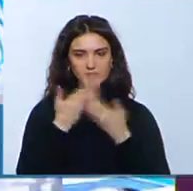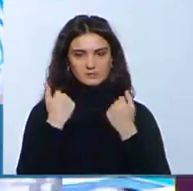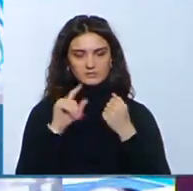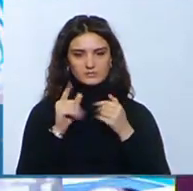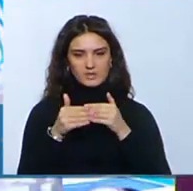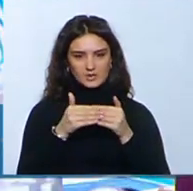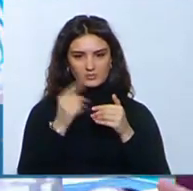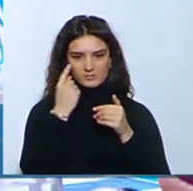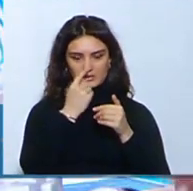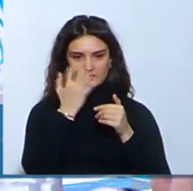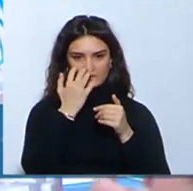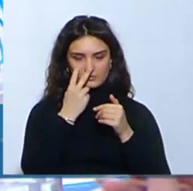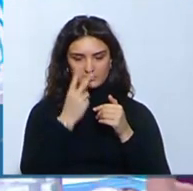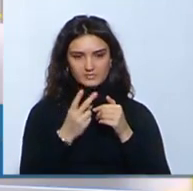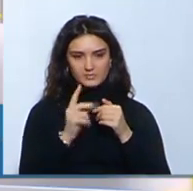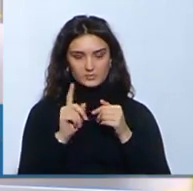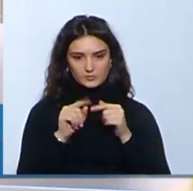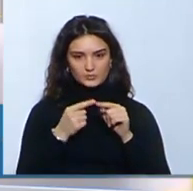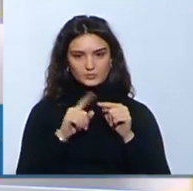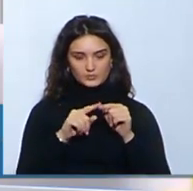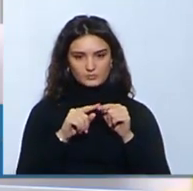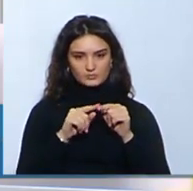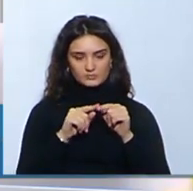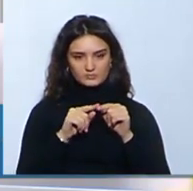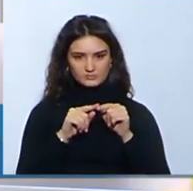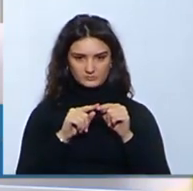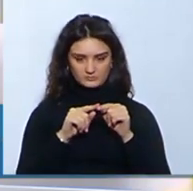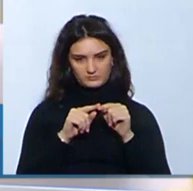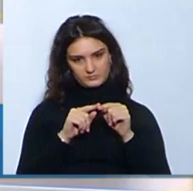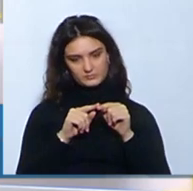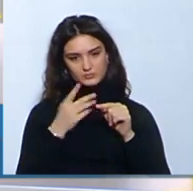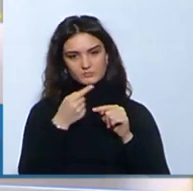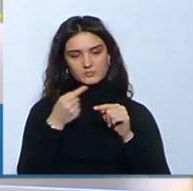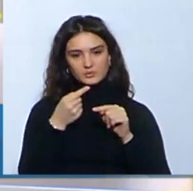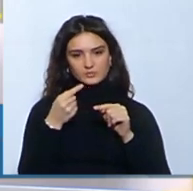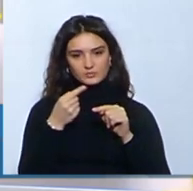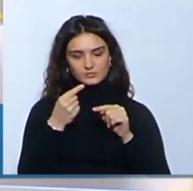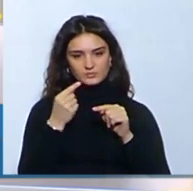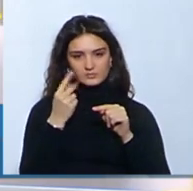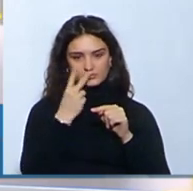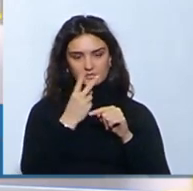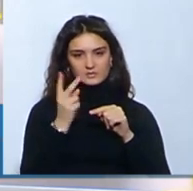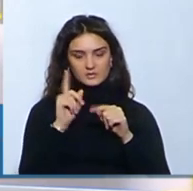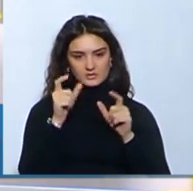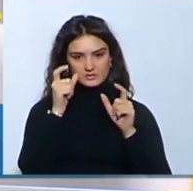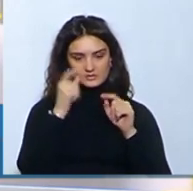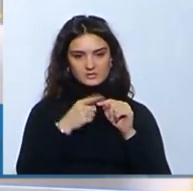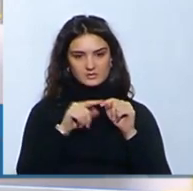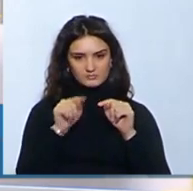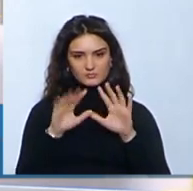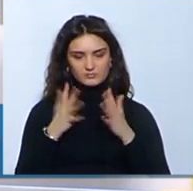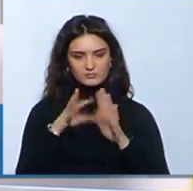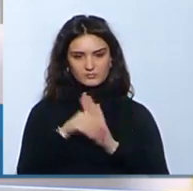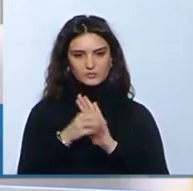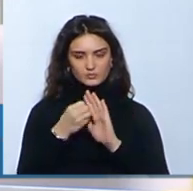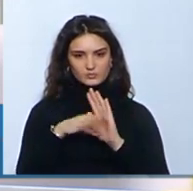ახლო მხედველობა აქვს ბავშვს. მხედველობა, ანუ თუ რეფრაქციული მანკი, აი თუ მინუს ვატარებთ შორისთვის სათვალის საჭიროებაა და ეს მანკი გვაქვს, ამ